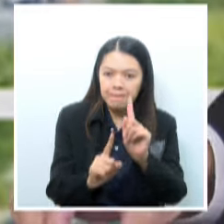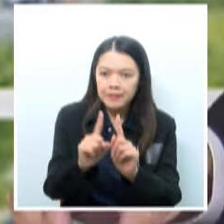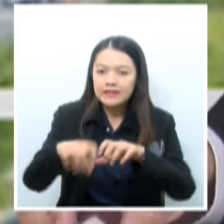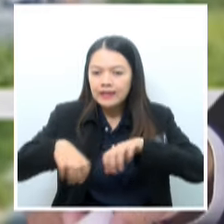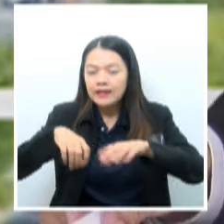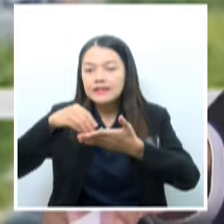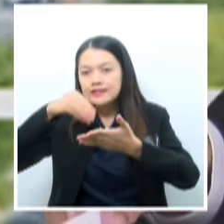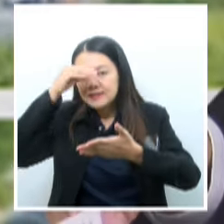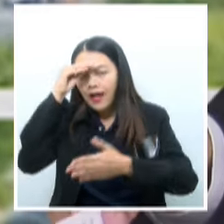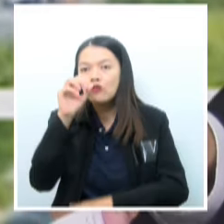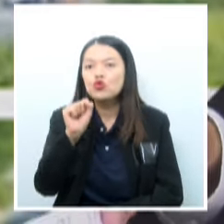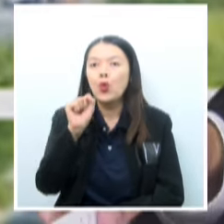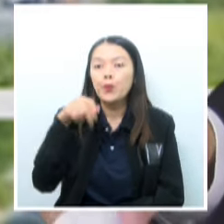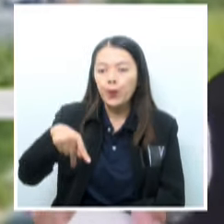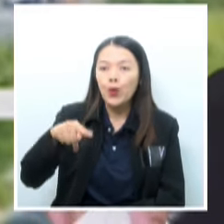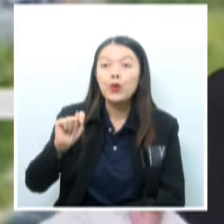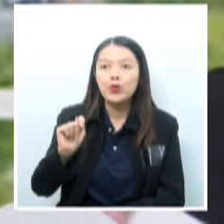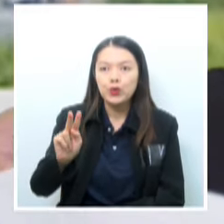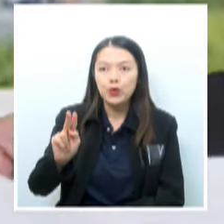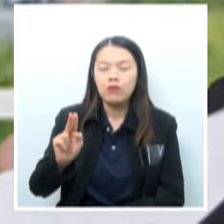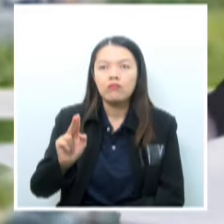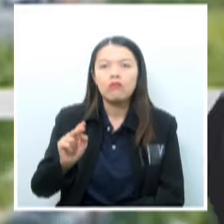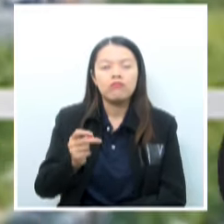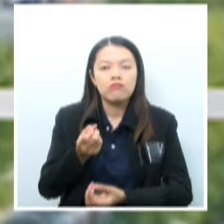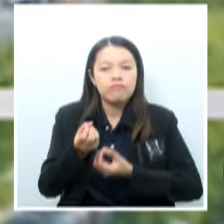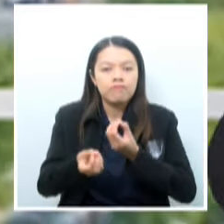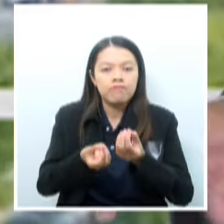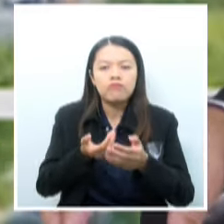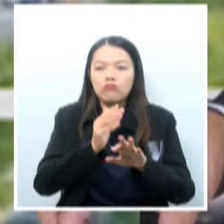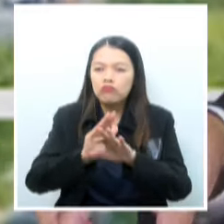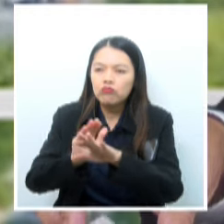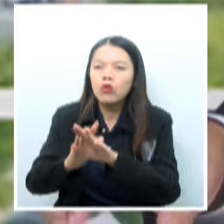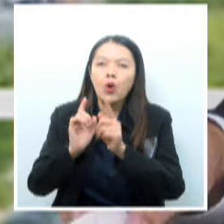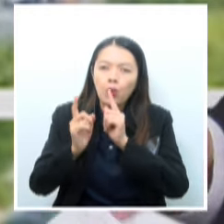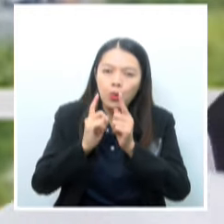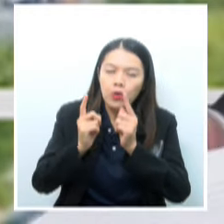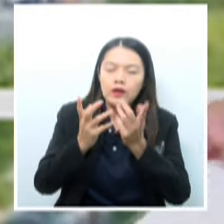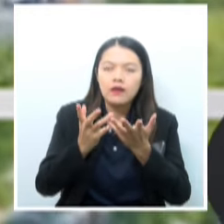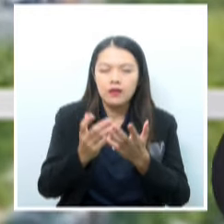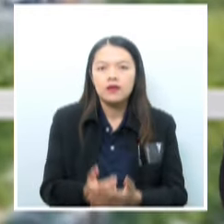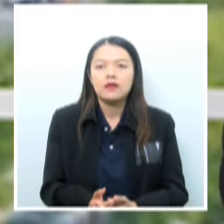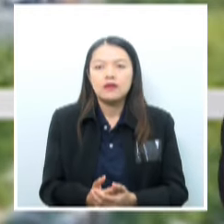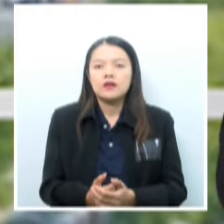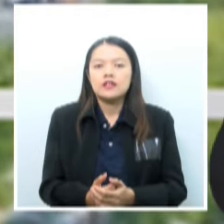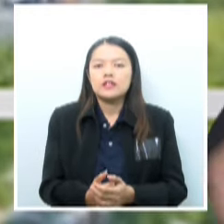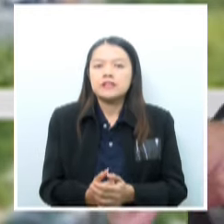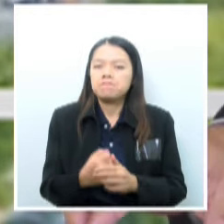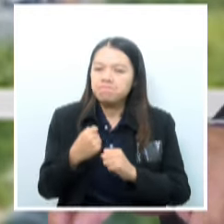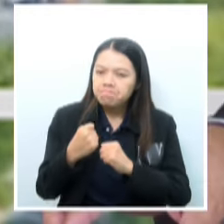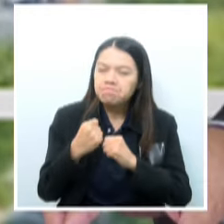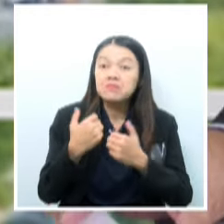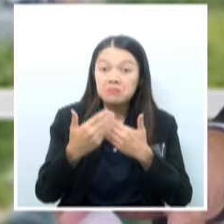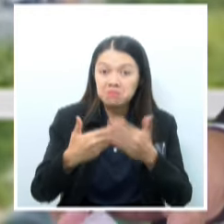ดการศึกษาขั้นพื้นฐานนะคะก็จะได้มาแชร์นะคะชวนกันคุยนะคะว่าในส่วนของการขับเคลื่อนณต